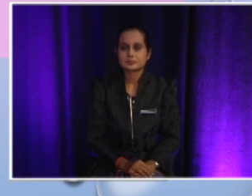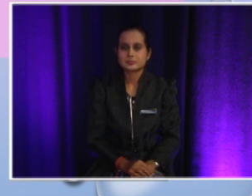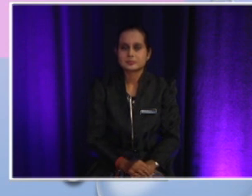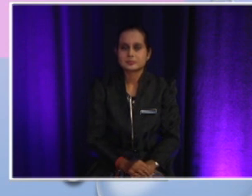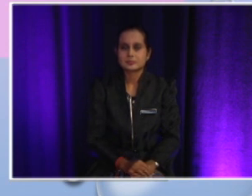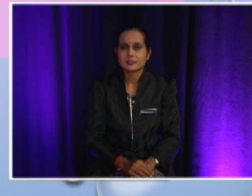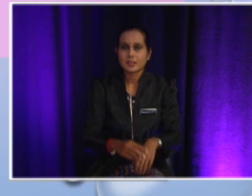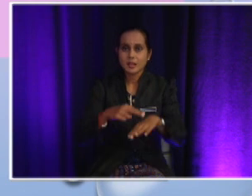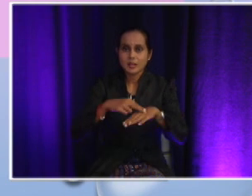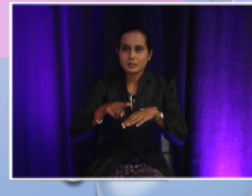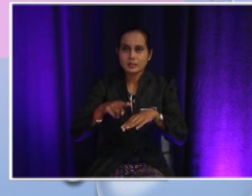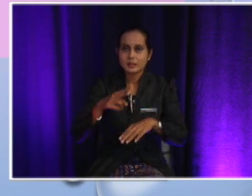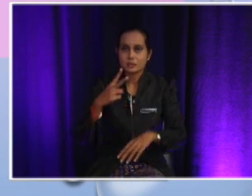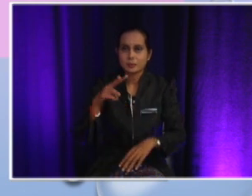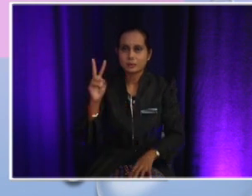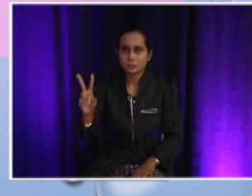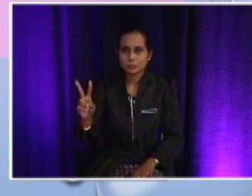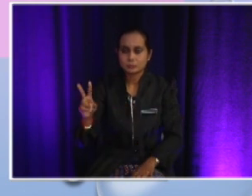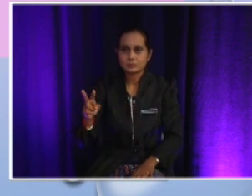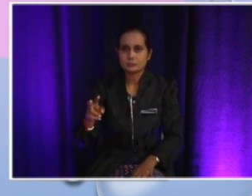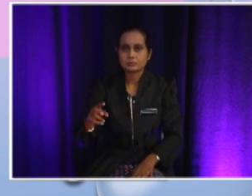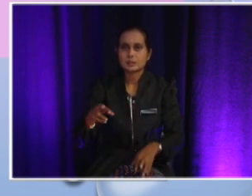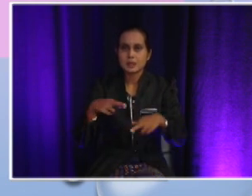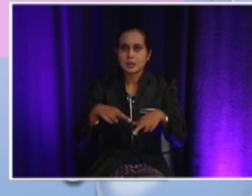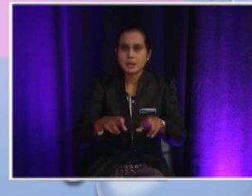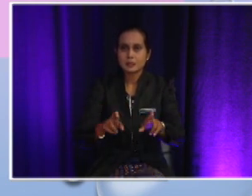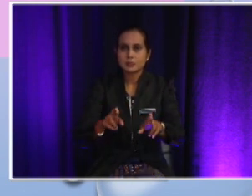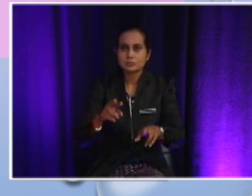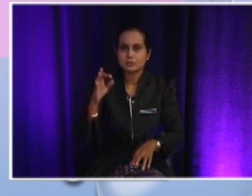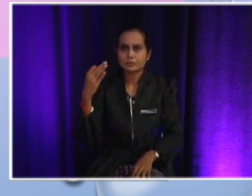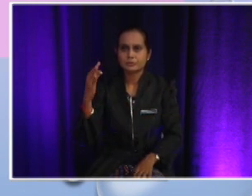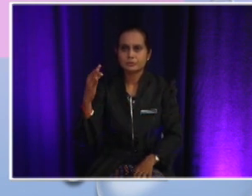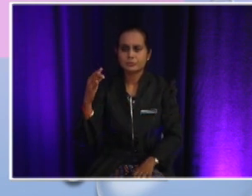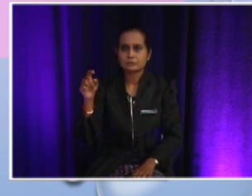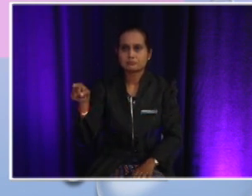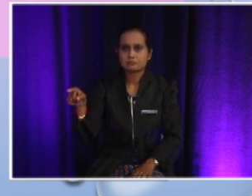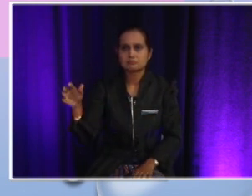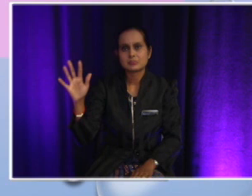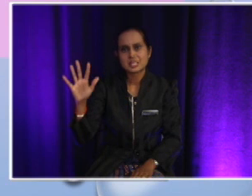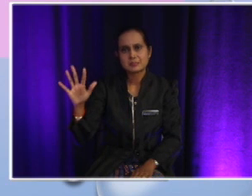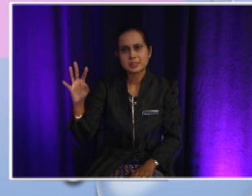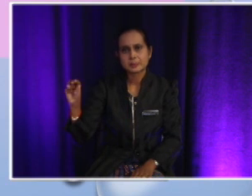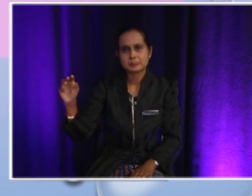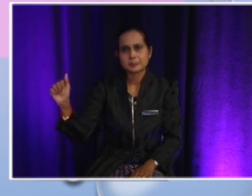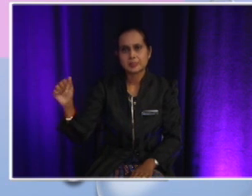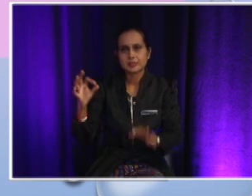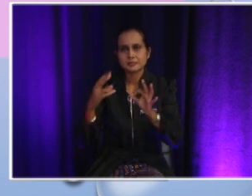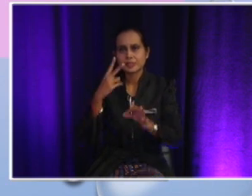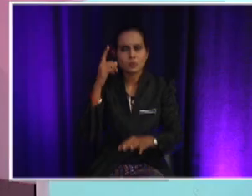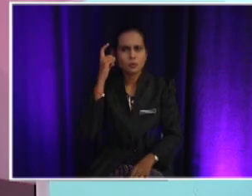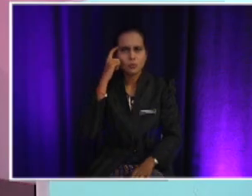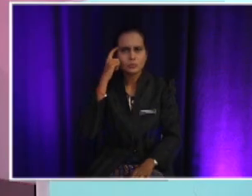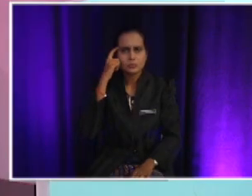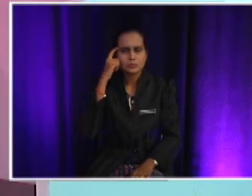ini bateri 12 volt. Okey, arus dia fuse yang diletakkan adalah 5 ampere. Kalau kita lihat logik, okay,